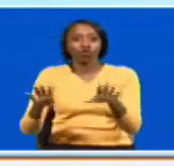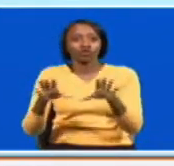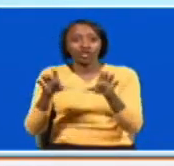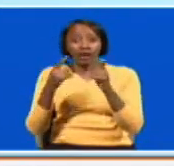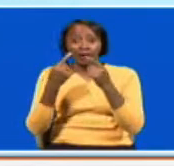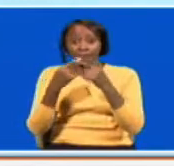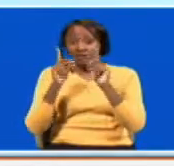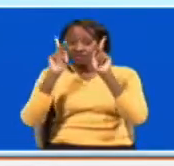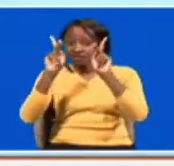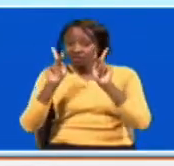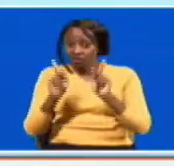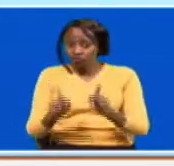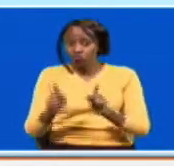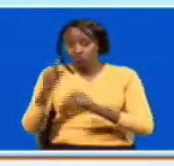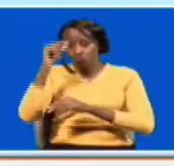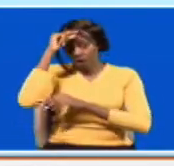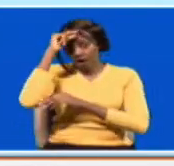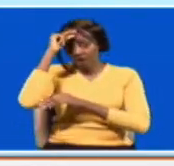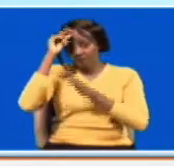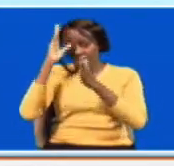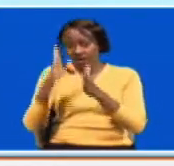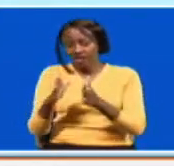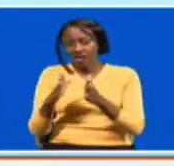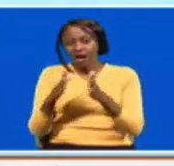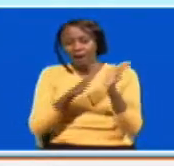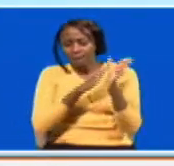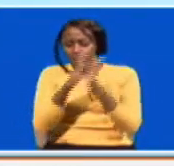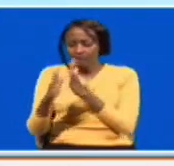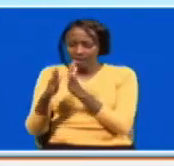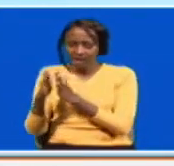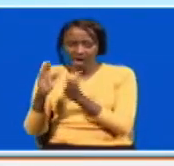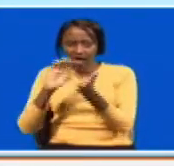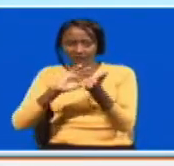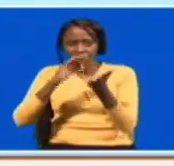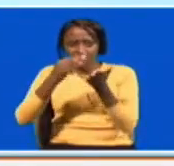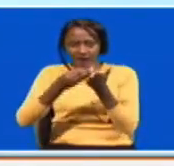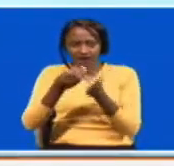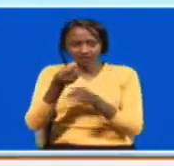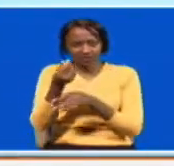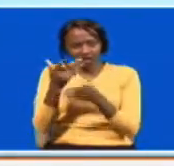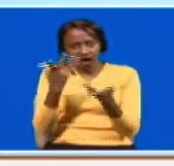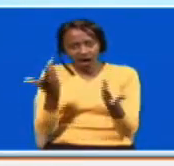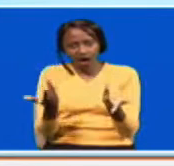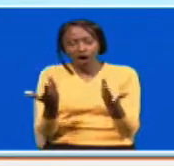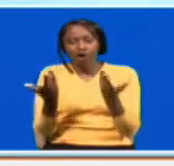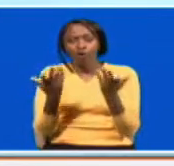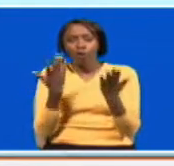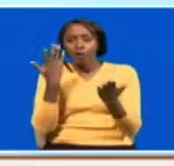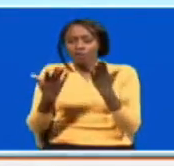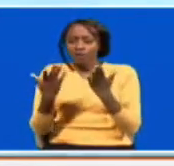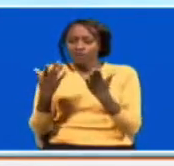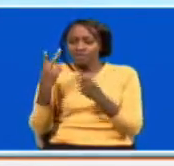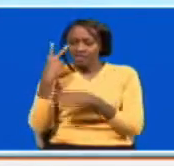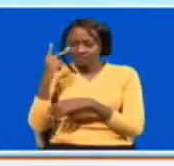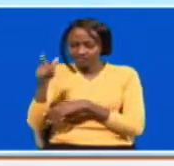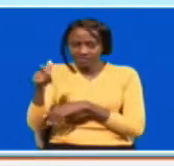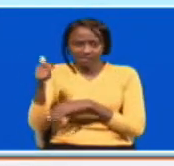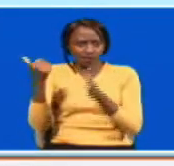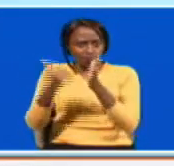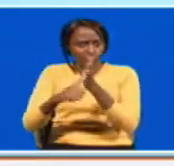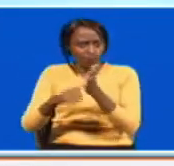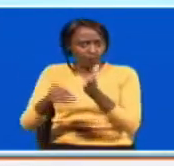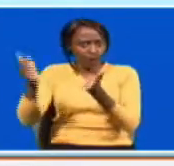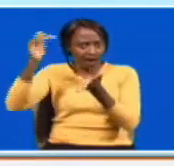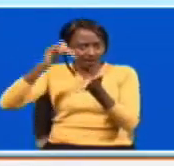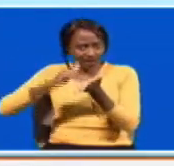should put in place, the finance that can help farmers once they have gone, once they have experienced such a disaster. There's already